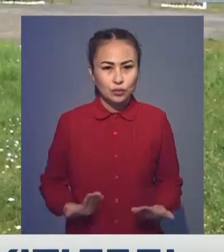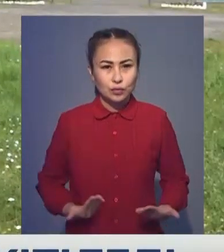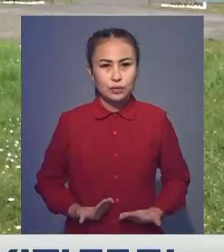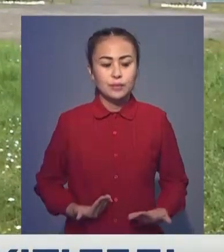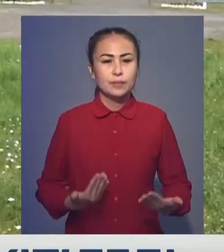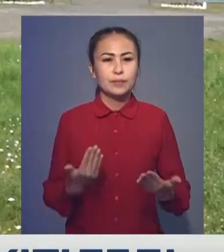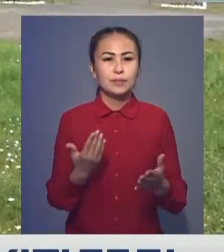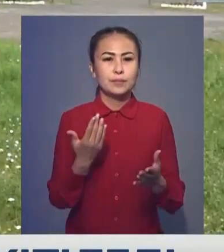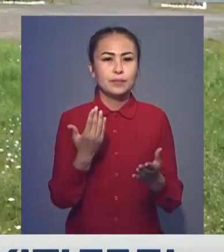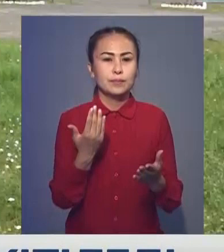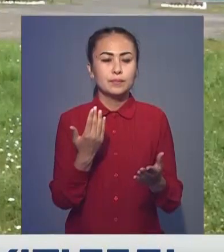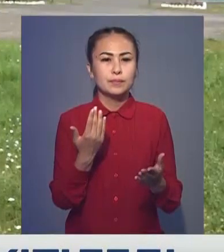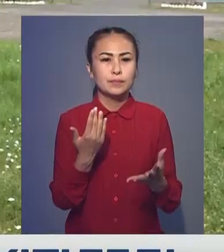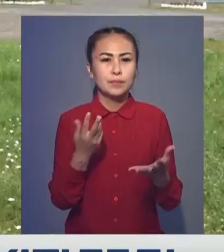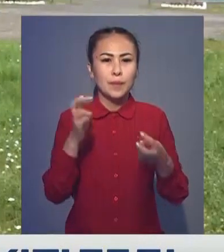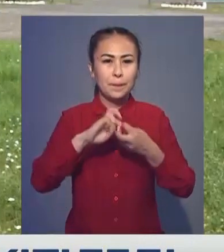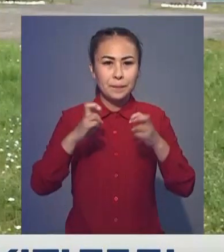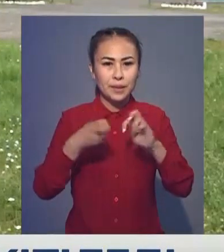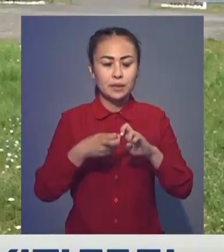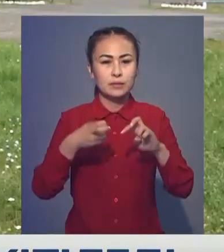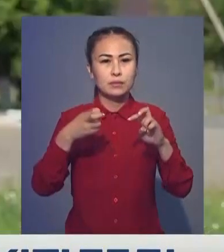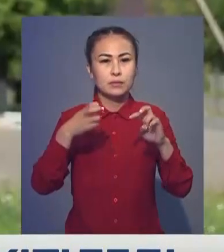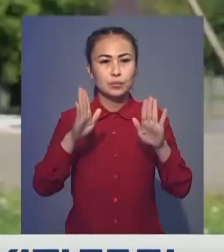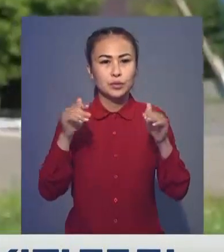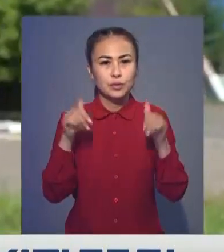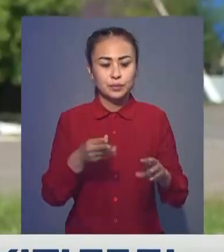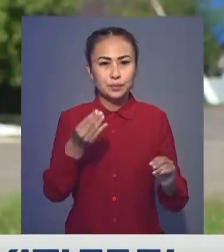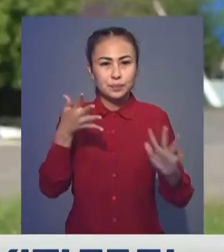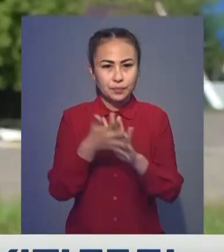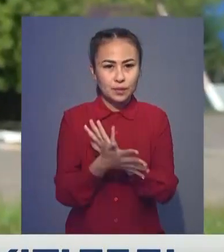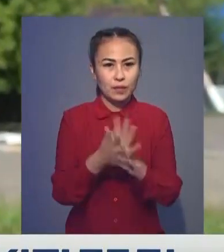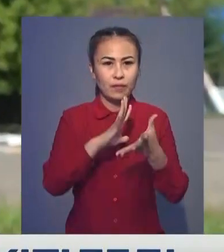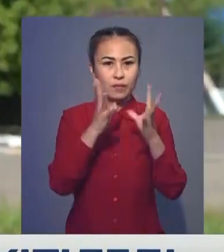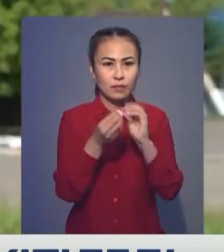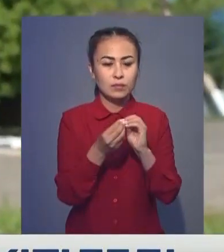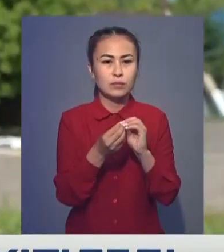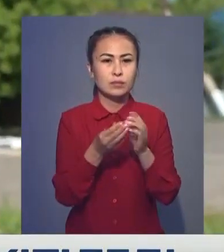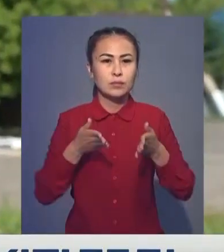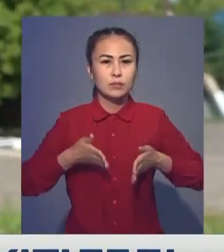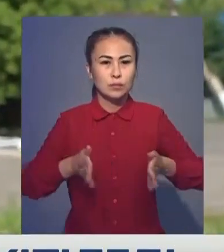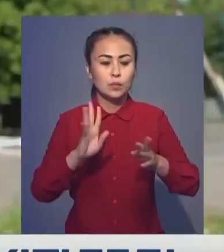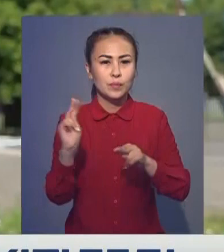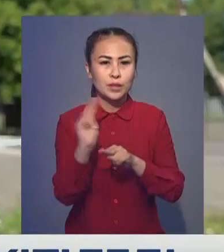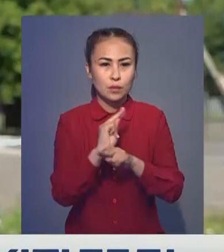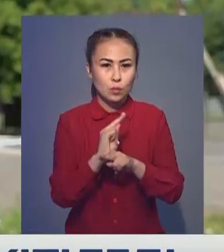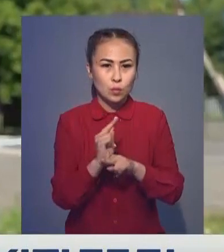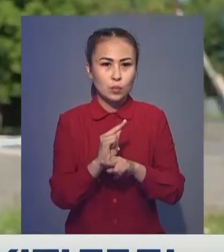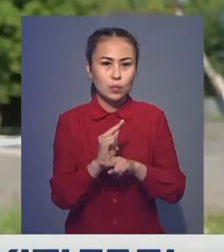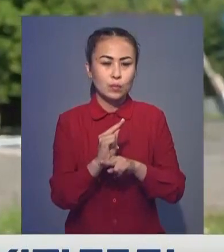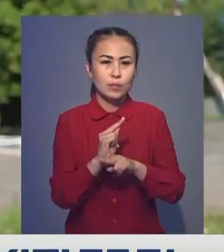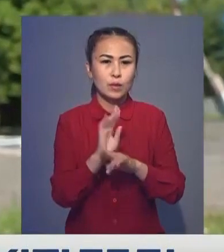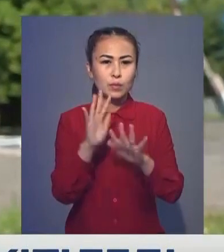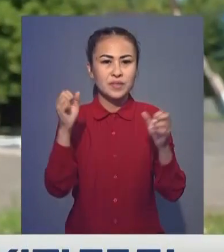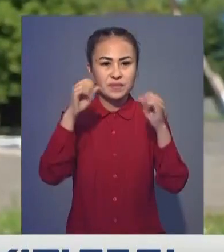тұрғындардың ұсыныстарына, проблема шешіміне кетеді. Округтегі бүкіл жолдарды жөндейміз, жарық